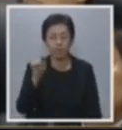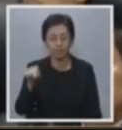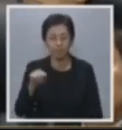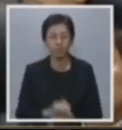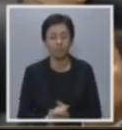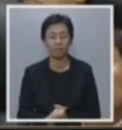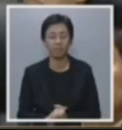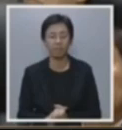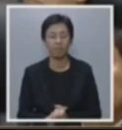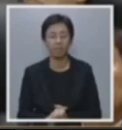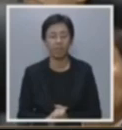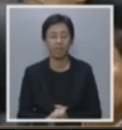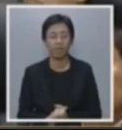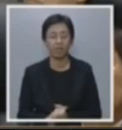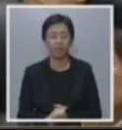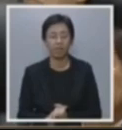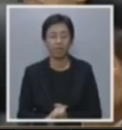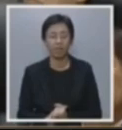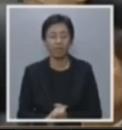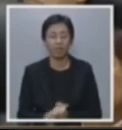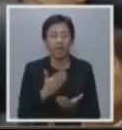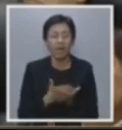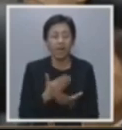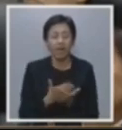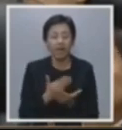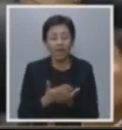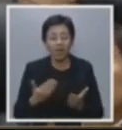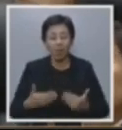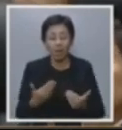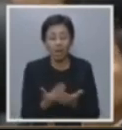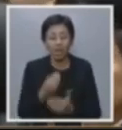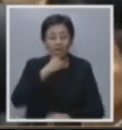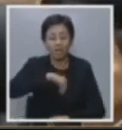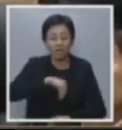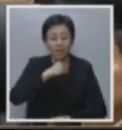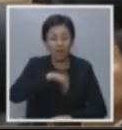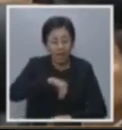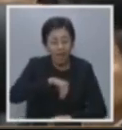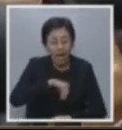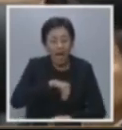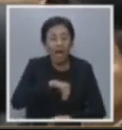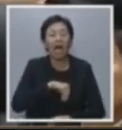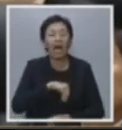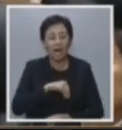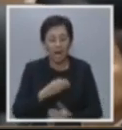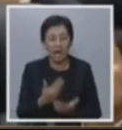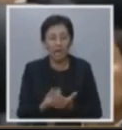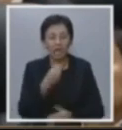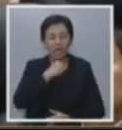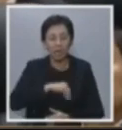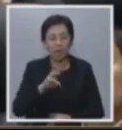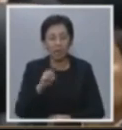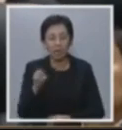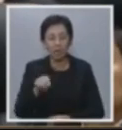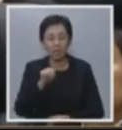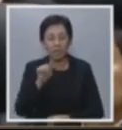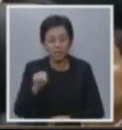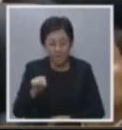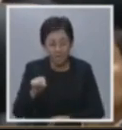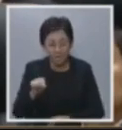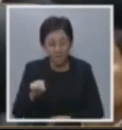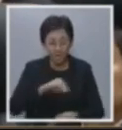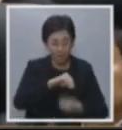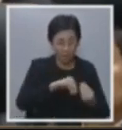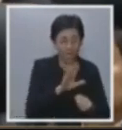46% หรือถ้าพูดถึงส่วนแบ่งกำไรทั้งหมดสูงถึง 60% นะครับโดยผู้ประกอบการเพียงแ